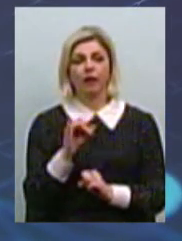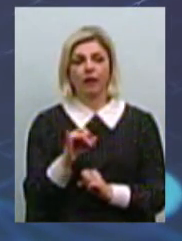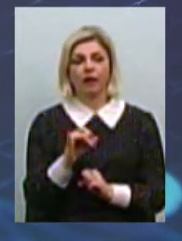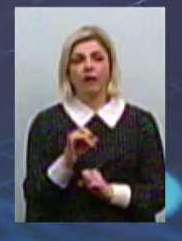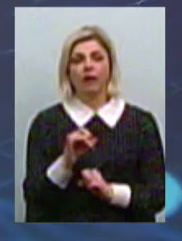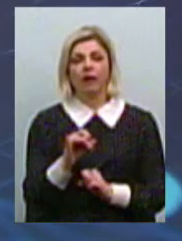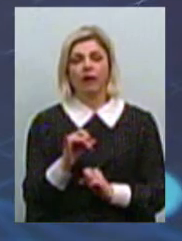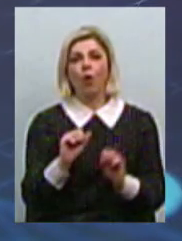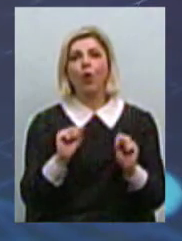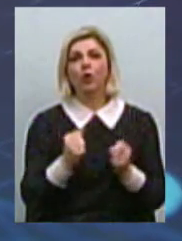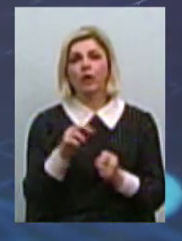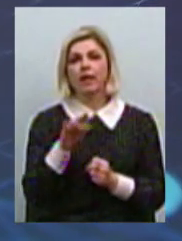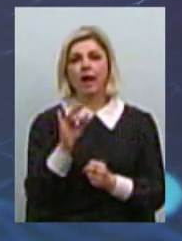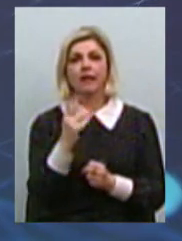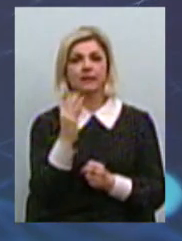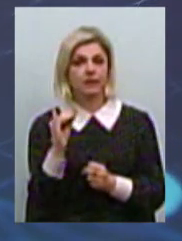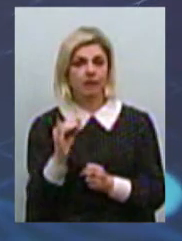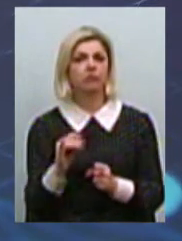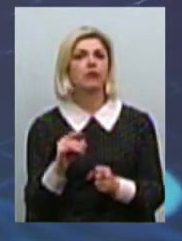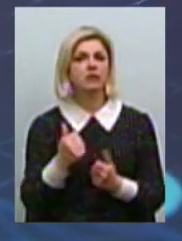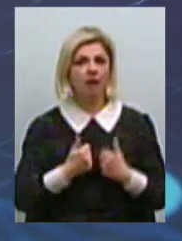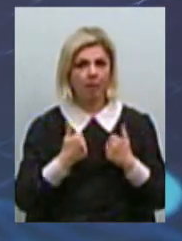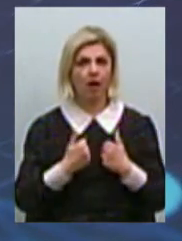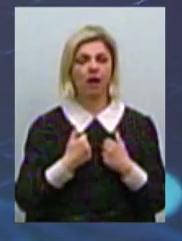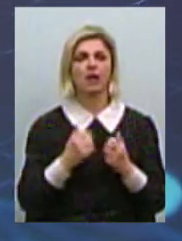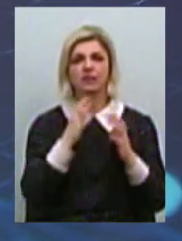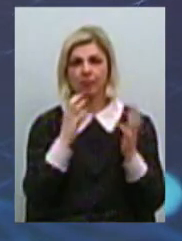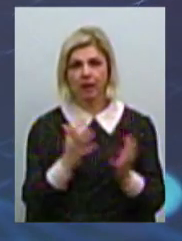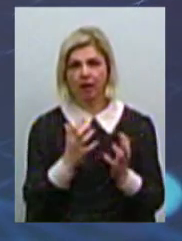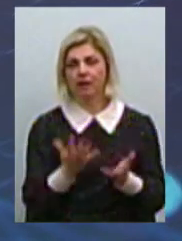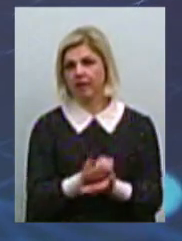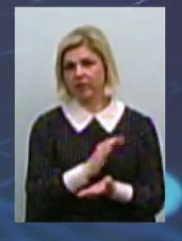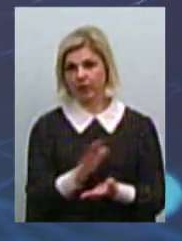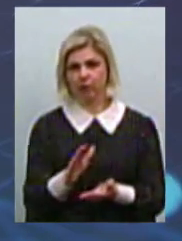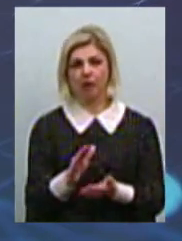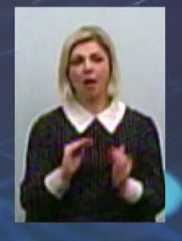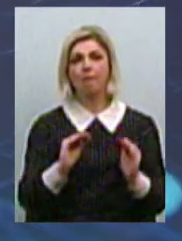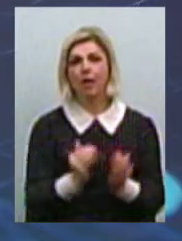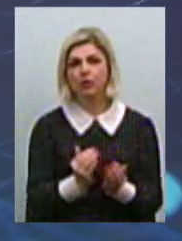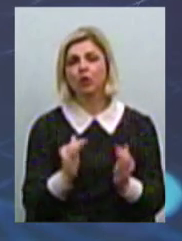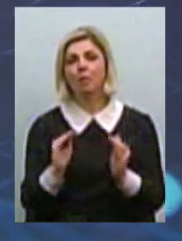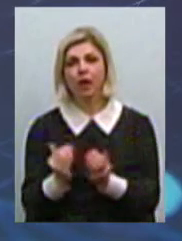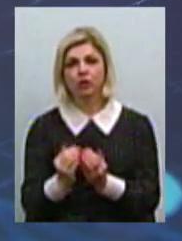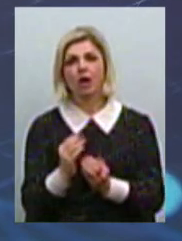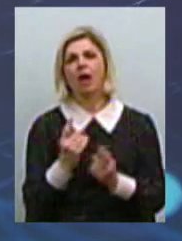коментую. Намагалися витягнути, намагалися зберегти, не вдалося в меншості.